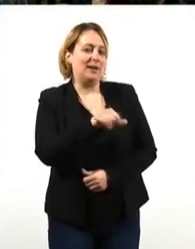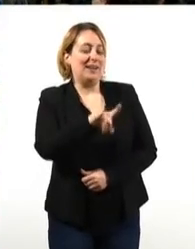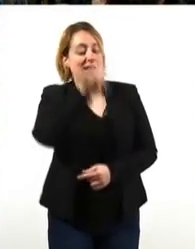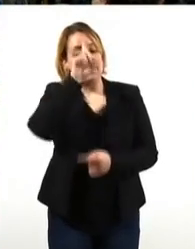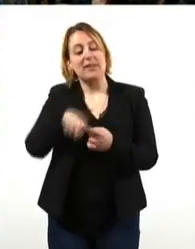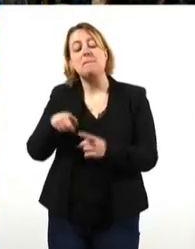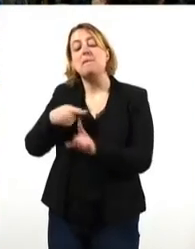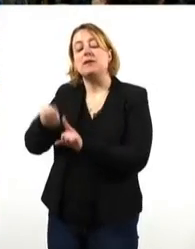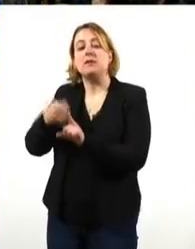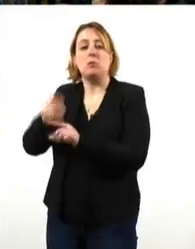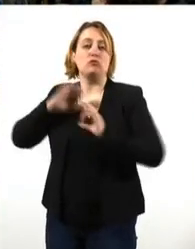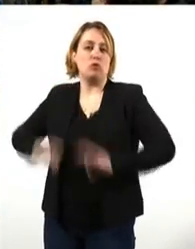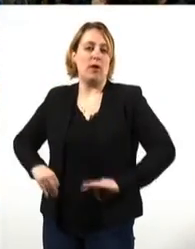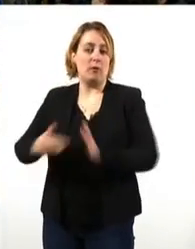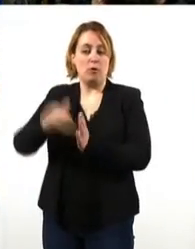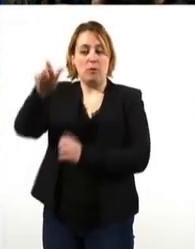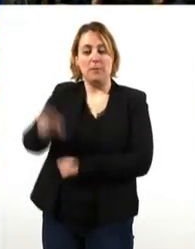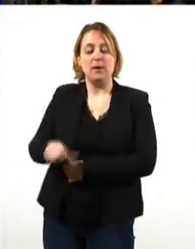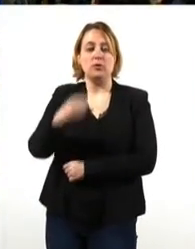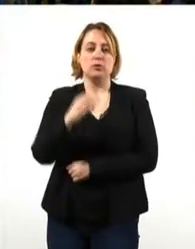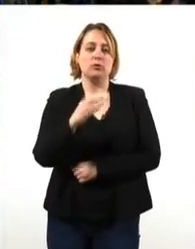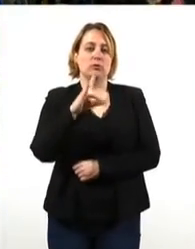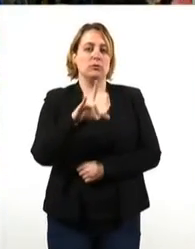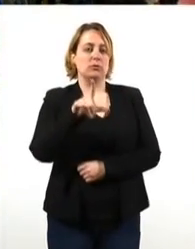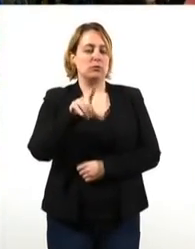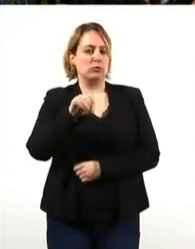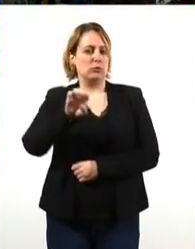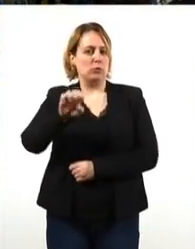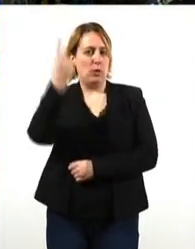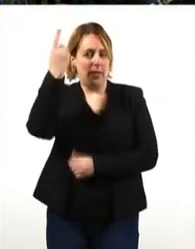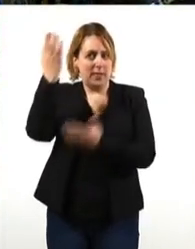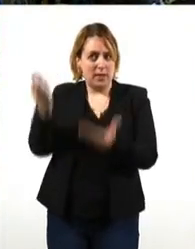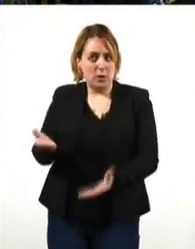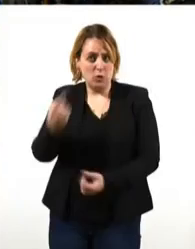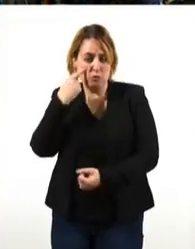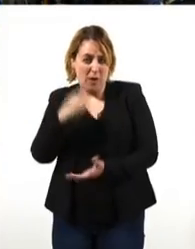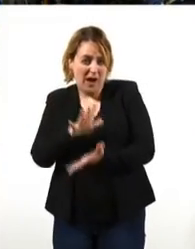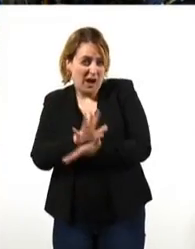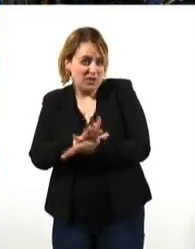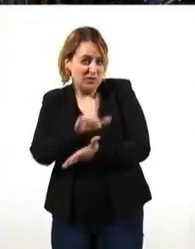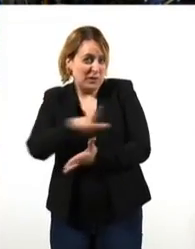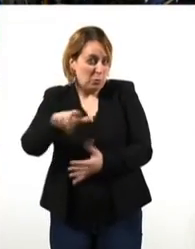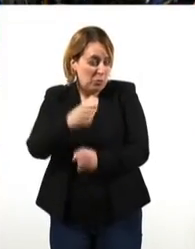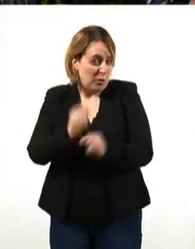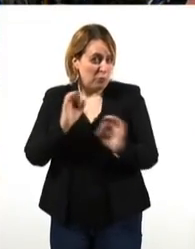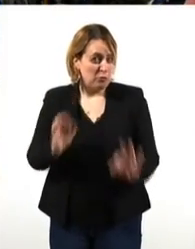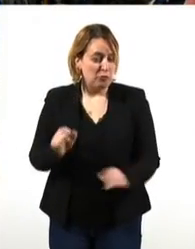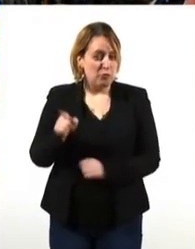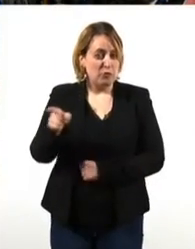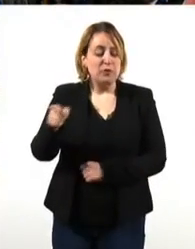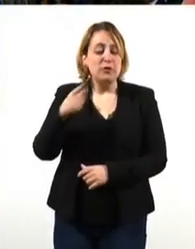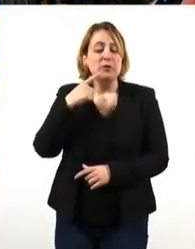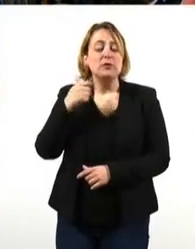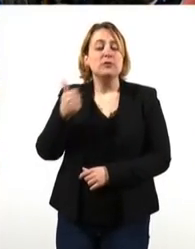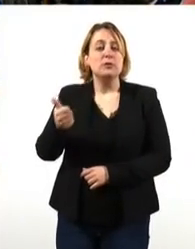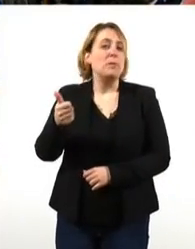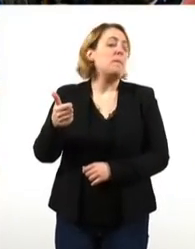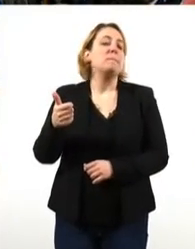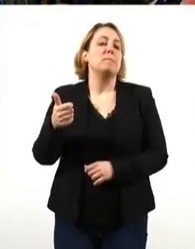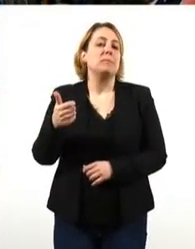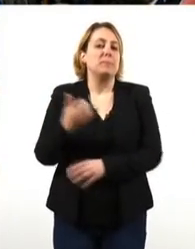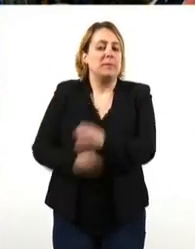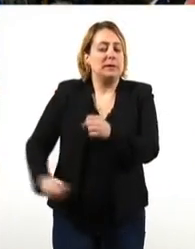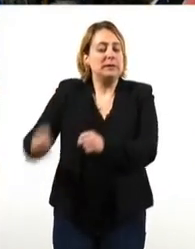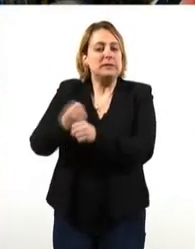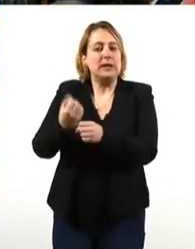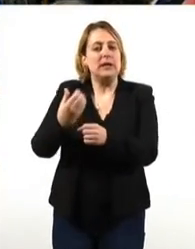aussi avec nous Chloé. Chloé, toi, tu as, je crois, 22 ans. Et tu discutes beaucoup, tu es créatrice